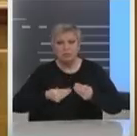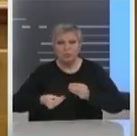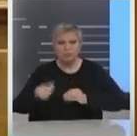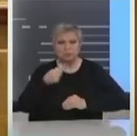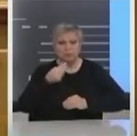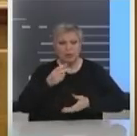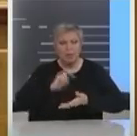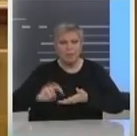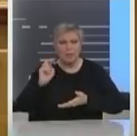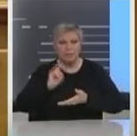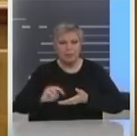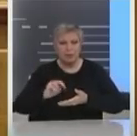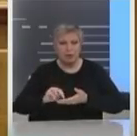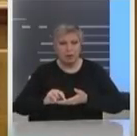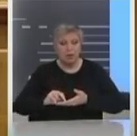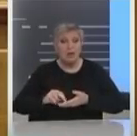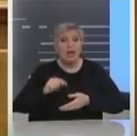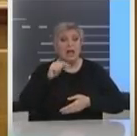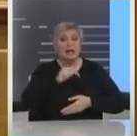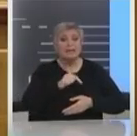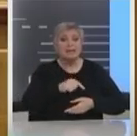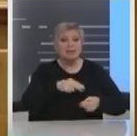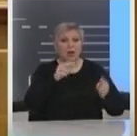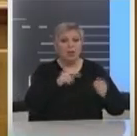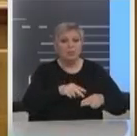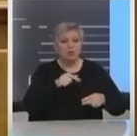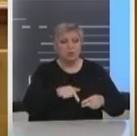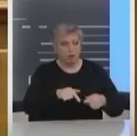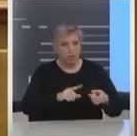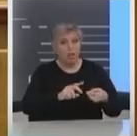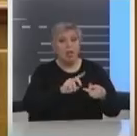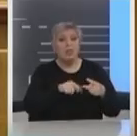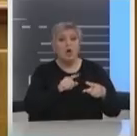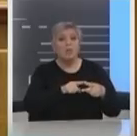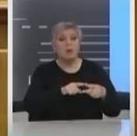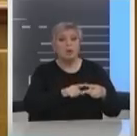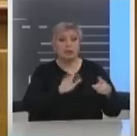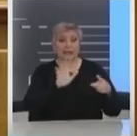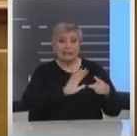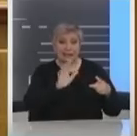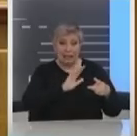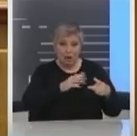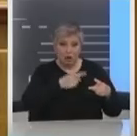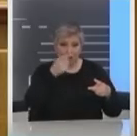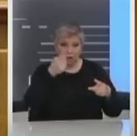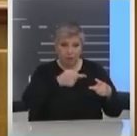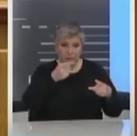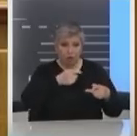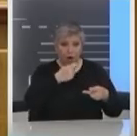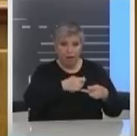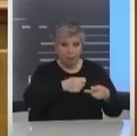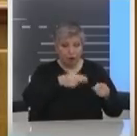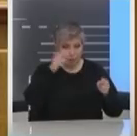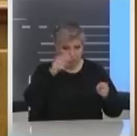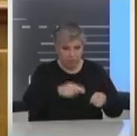φόροι μειώθηκαν επί των ημερών σας. Ο φόρος στα τηλεοπτικά κανάλια και τώρα ο φόρος στα καζίνο. Όλοι οι